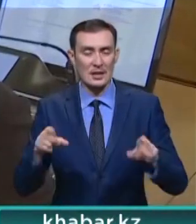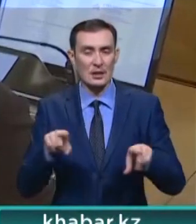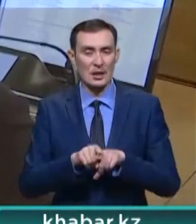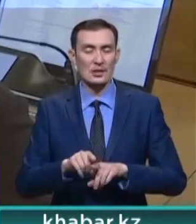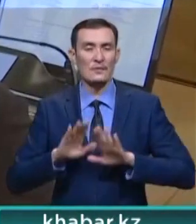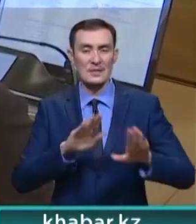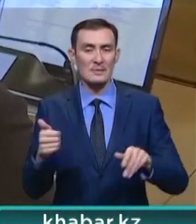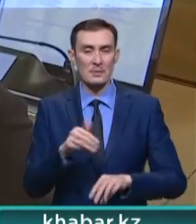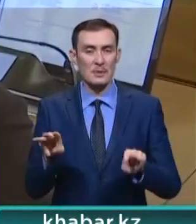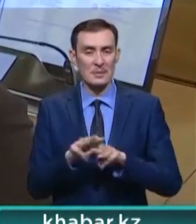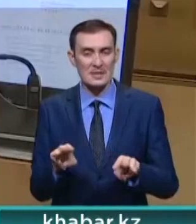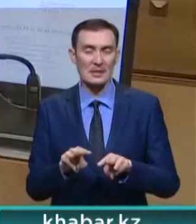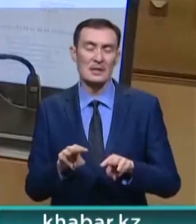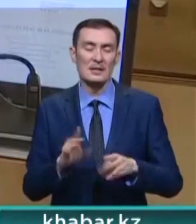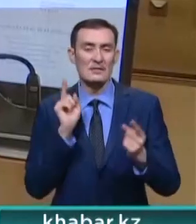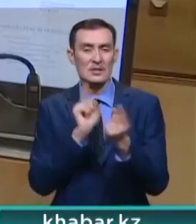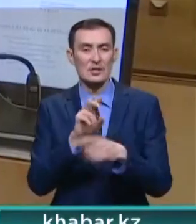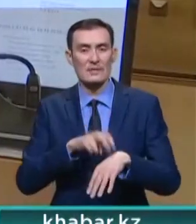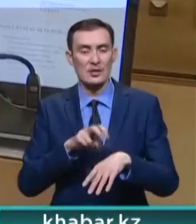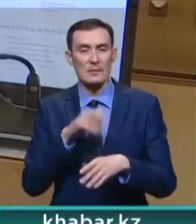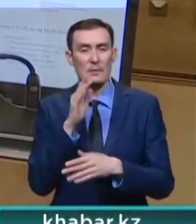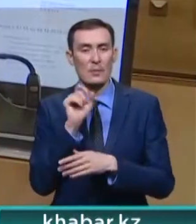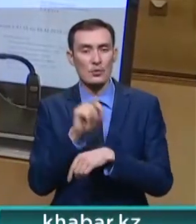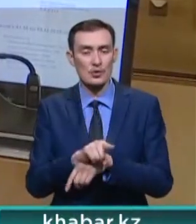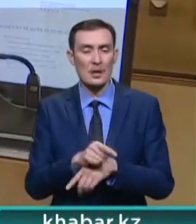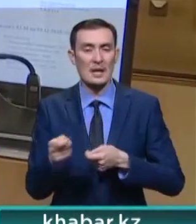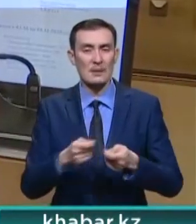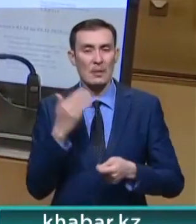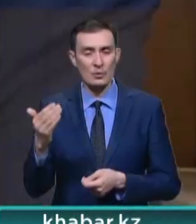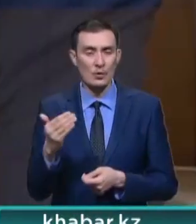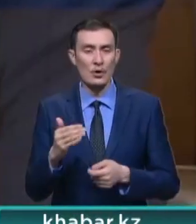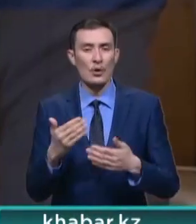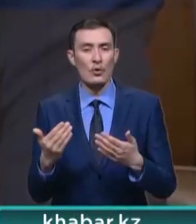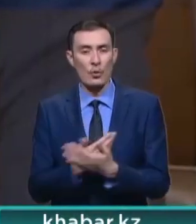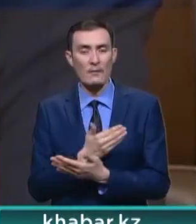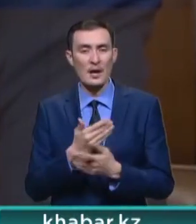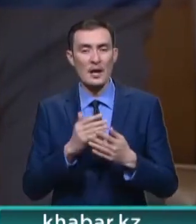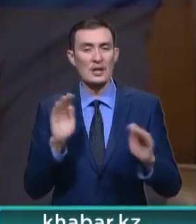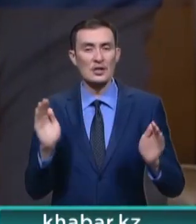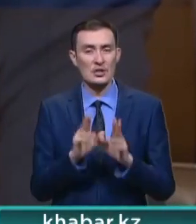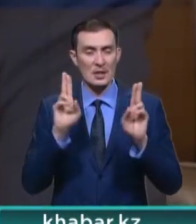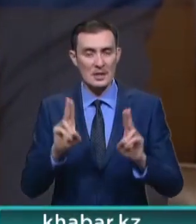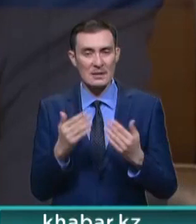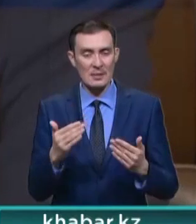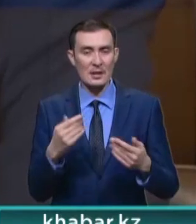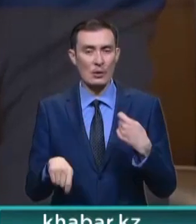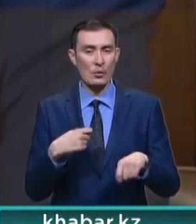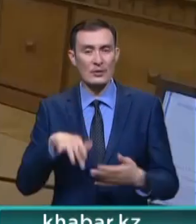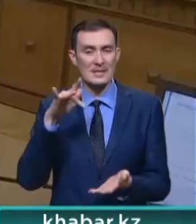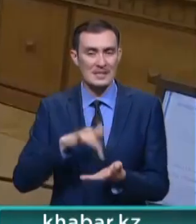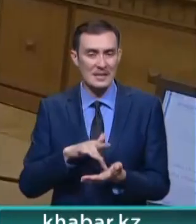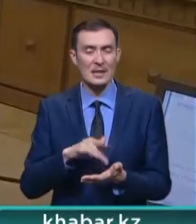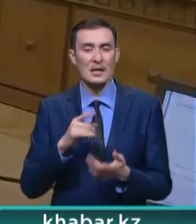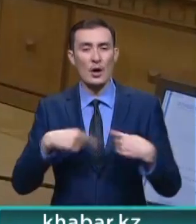того вице-премьер на встрече с медиками поручил местному акимату ввести ряд новых ограничений теперь трц и